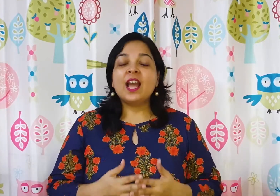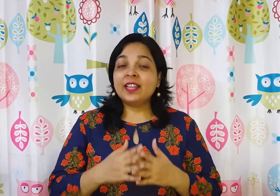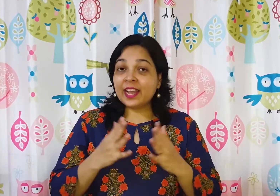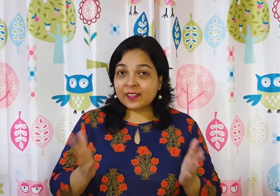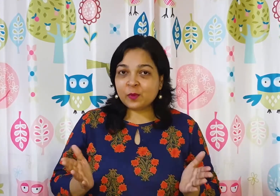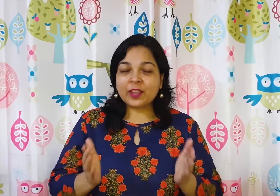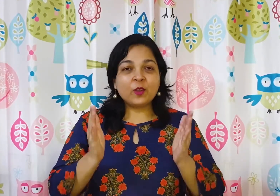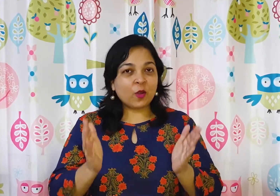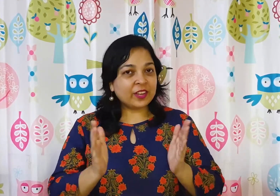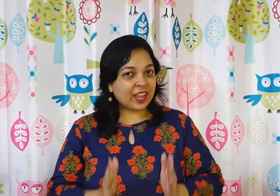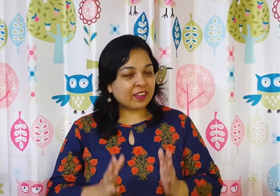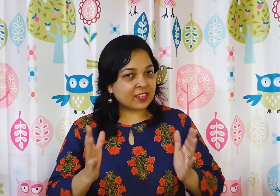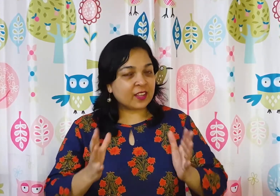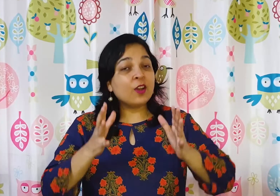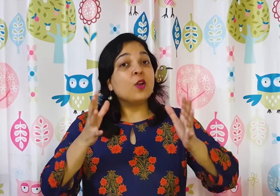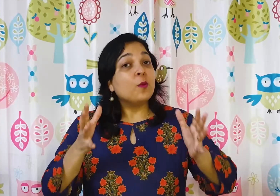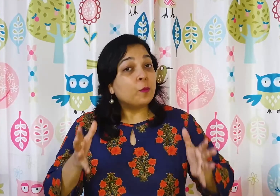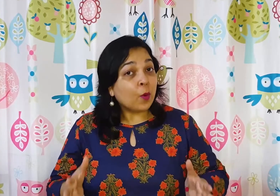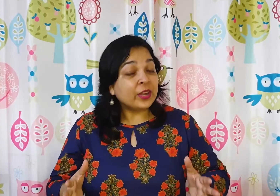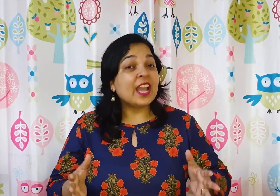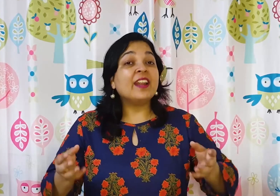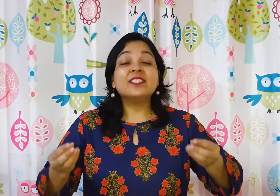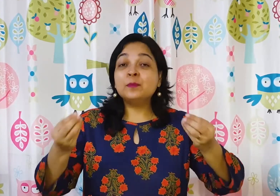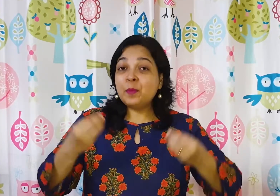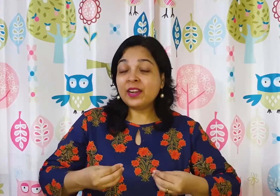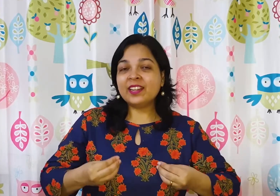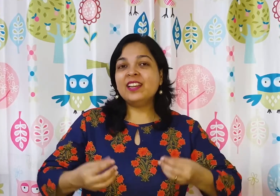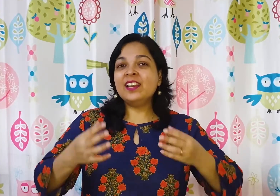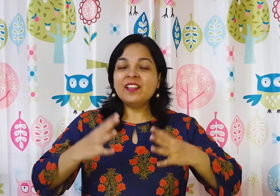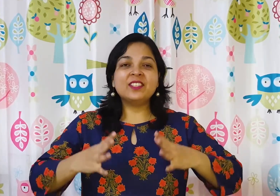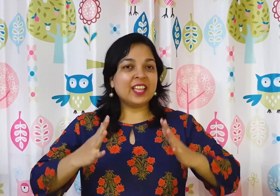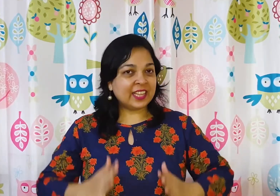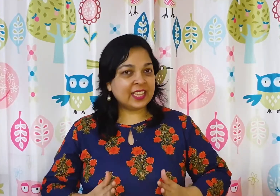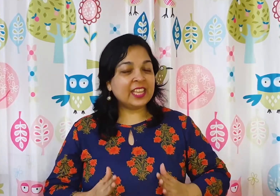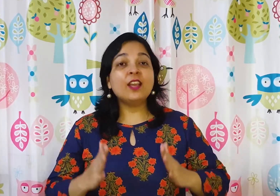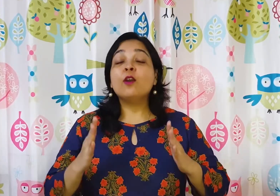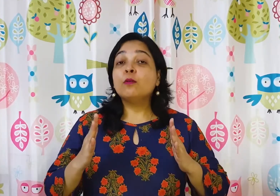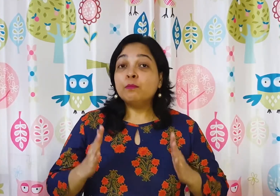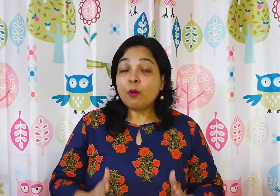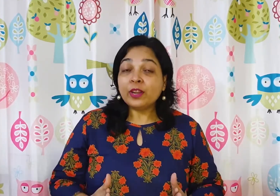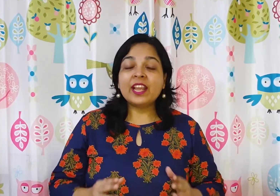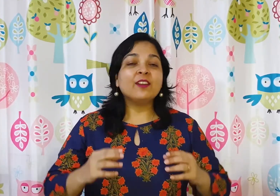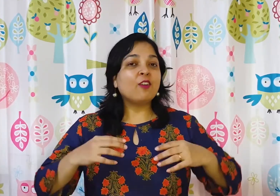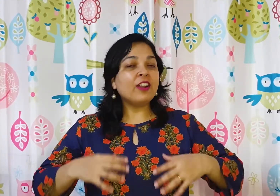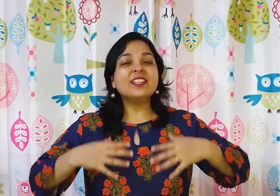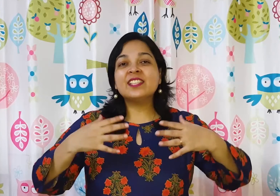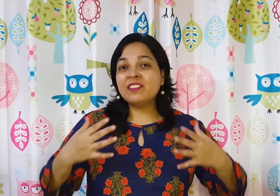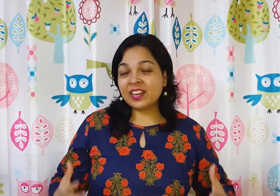நம் ஆவி உடலில் வாழ்கிறது. தேவன் நம் உடலை ஆதுகாக்க